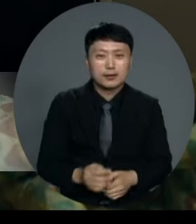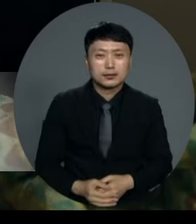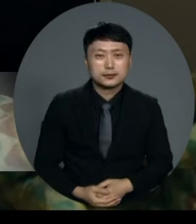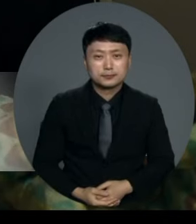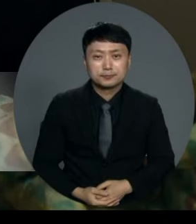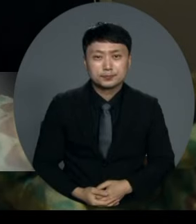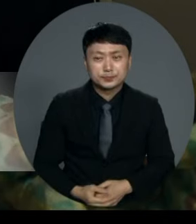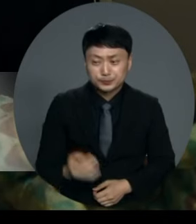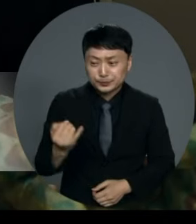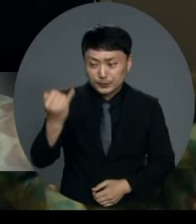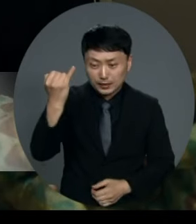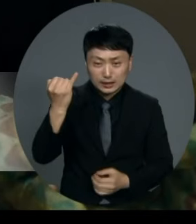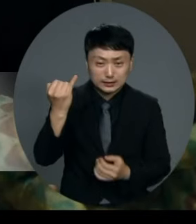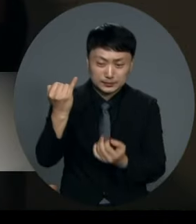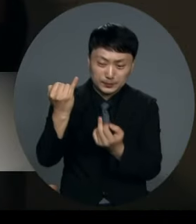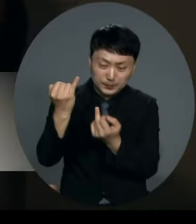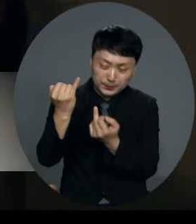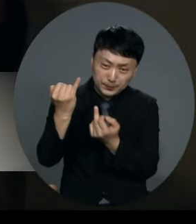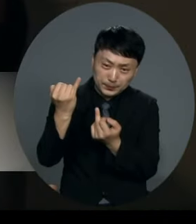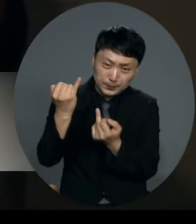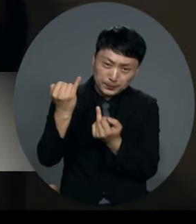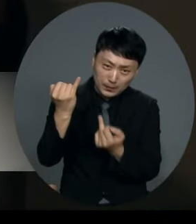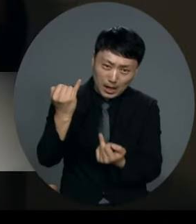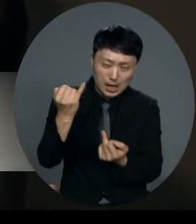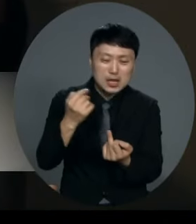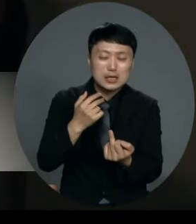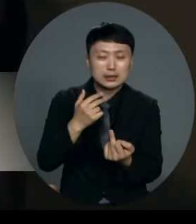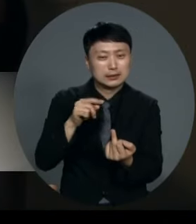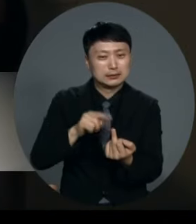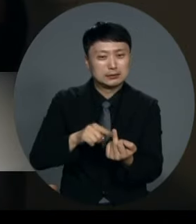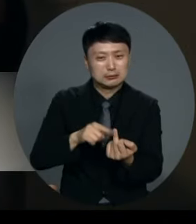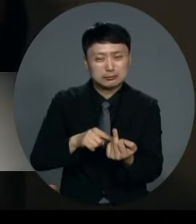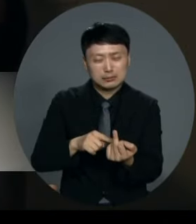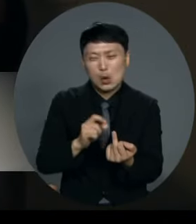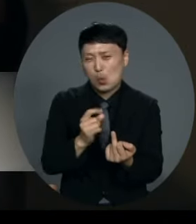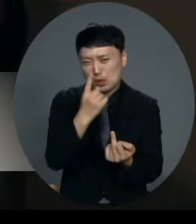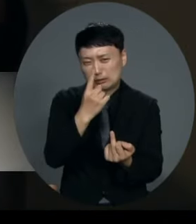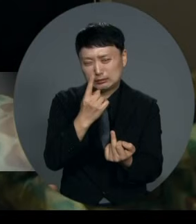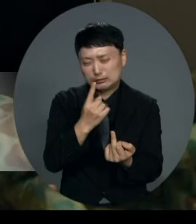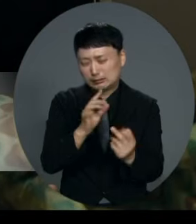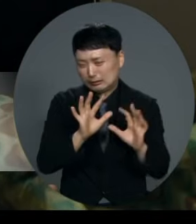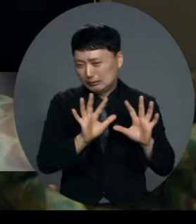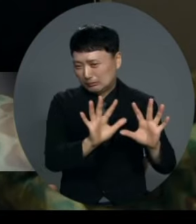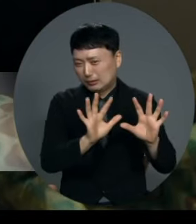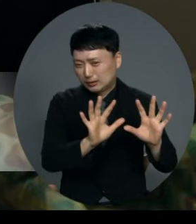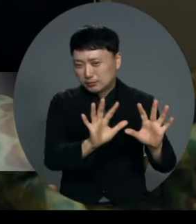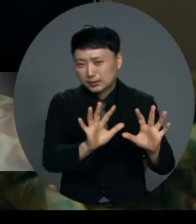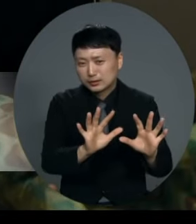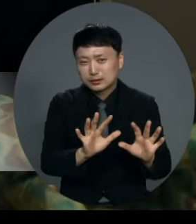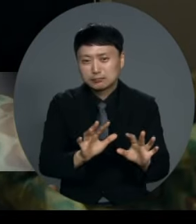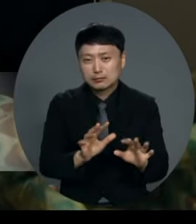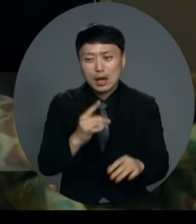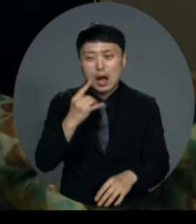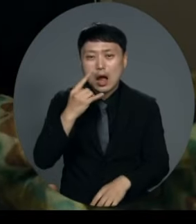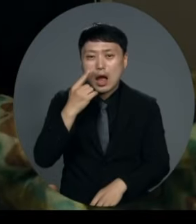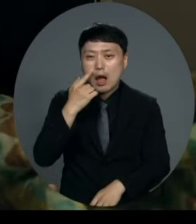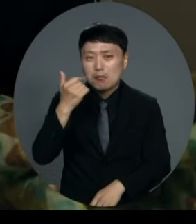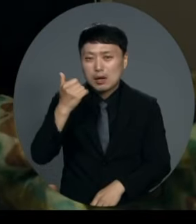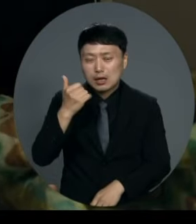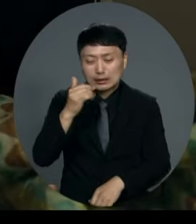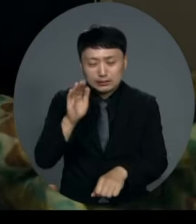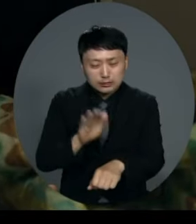도윤은 7살 동생 지우가 일으킨 일이라고 멀리하고 싶습니다. 아버지는 누구의 탓도 아니라고 합니다.